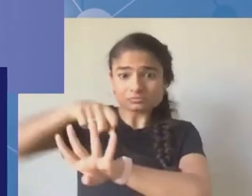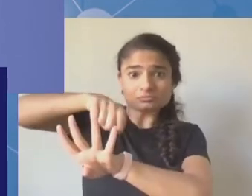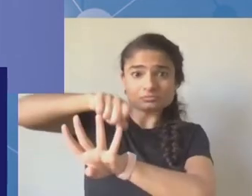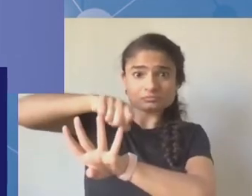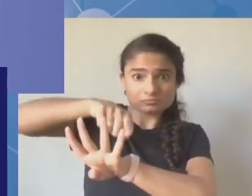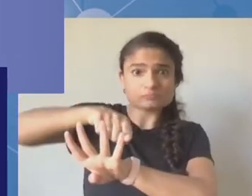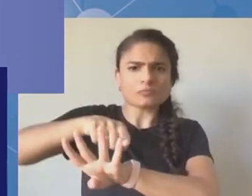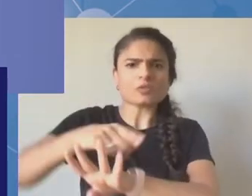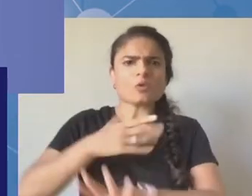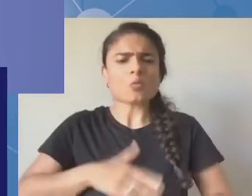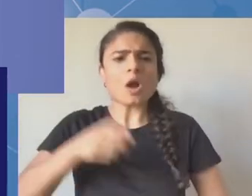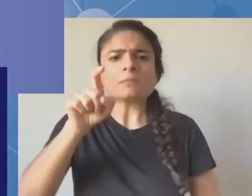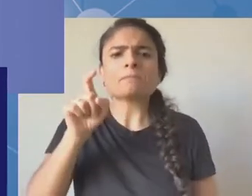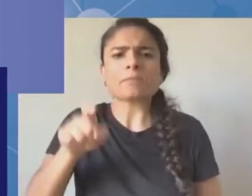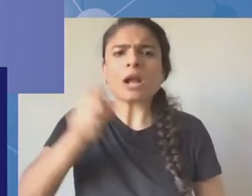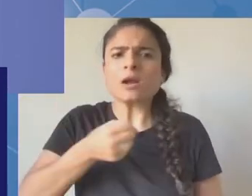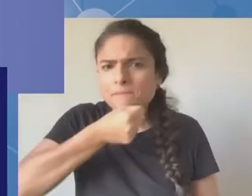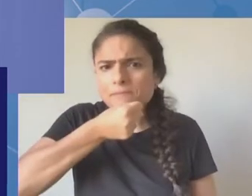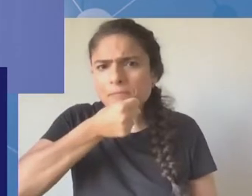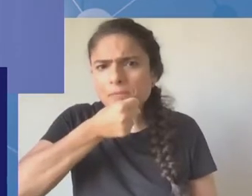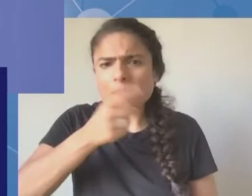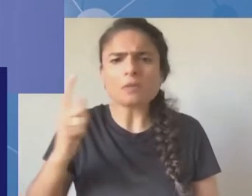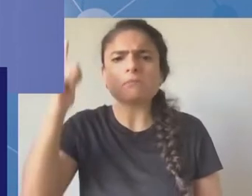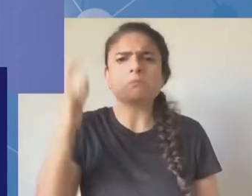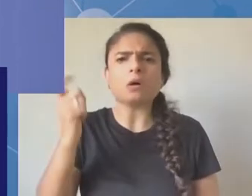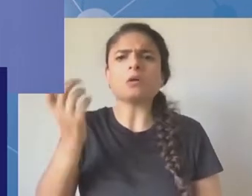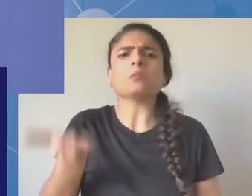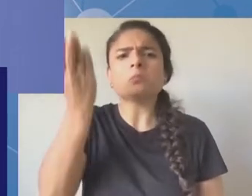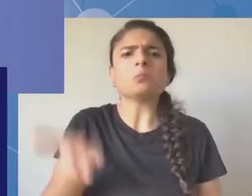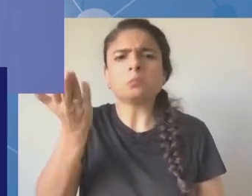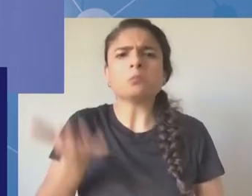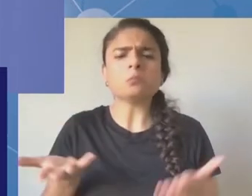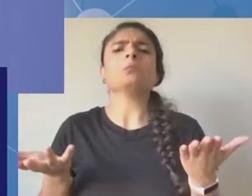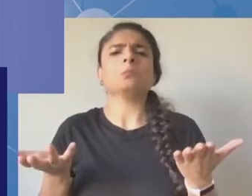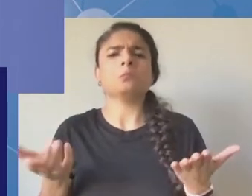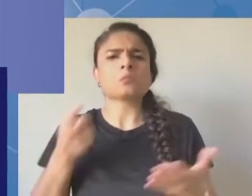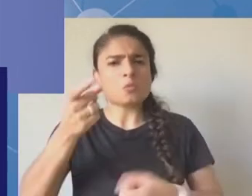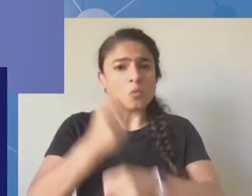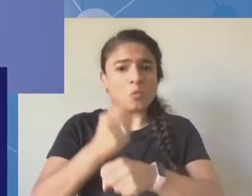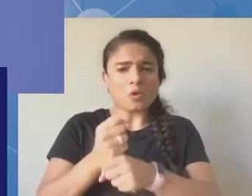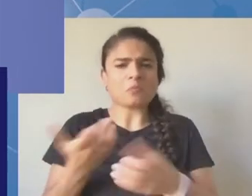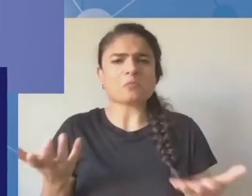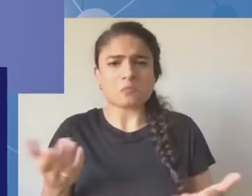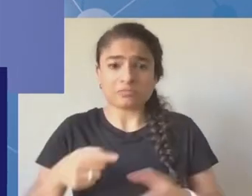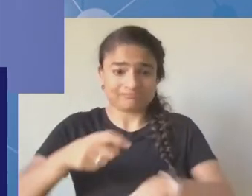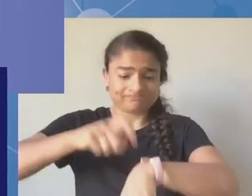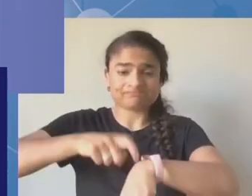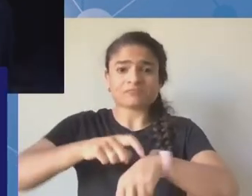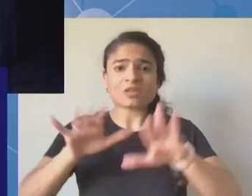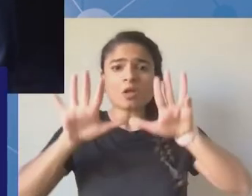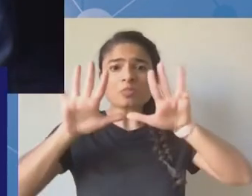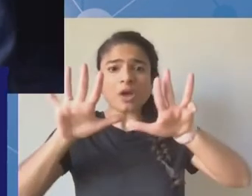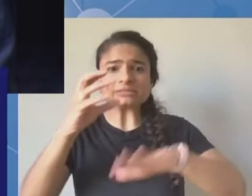تمثلون، مجموعة محددة من أصحاب المصلحة. لدينا ساعة سوف تظهر